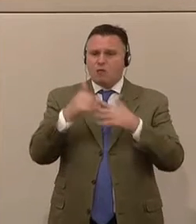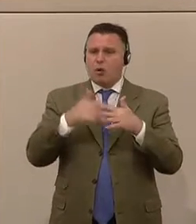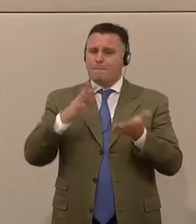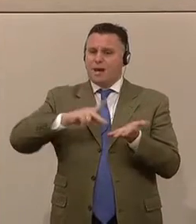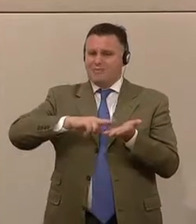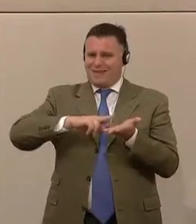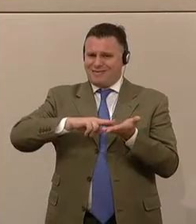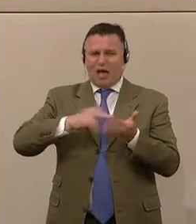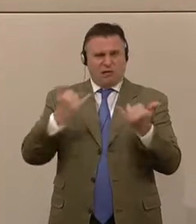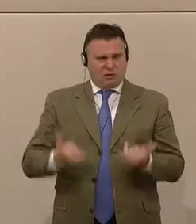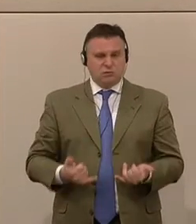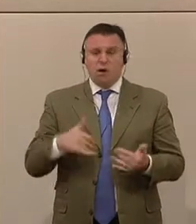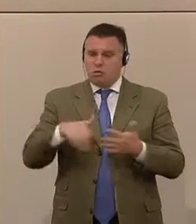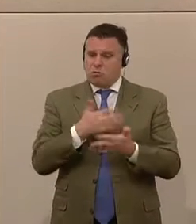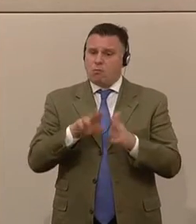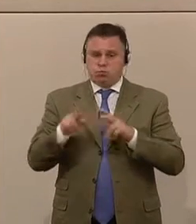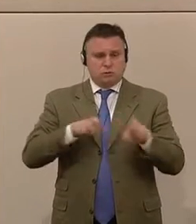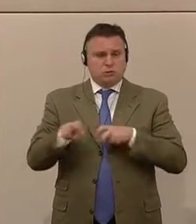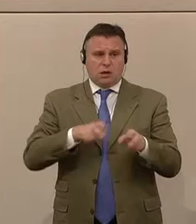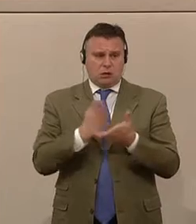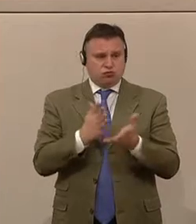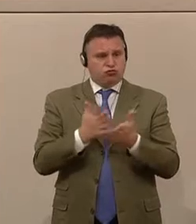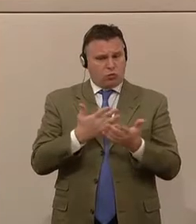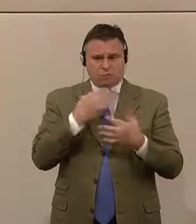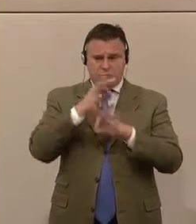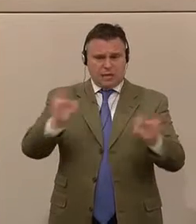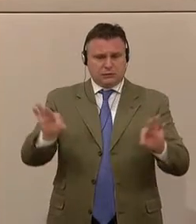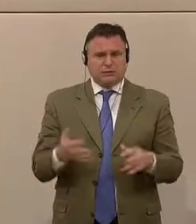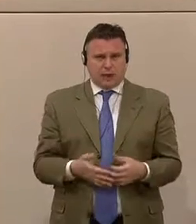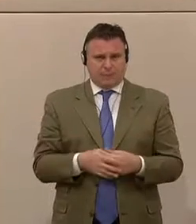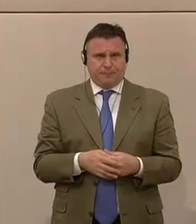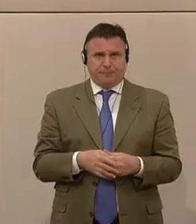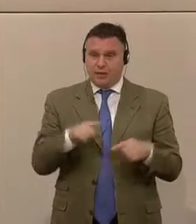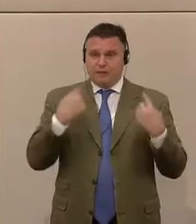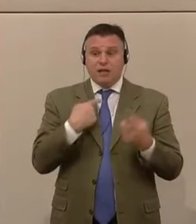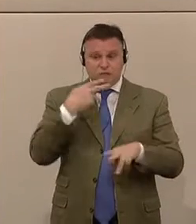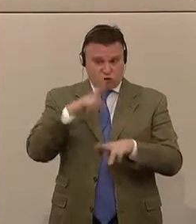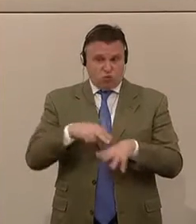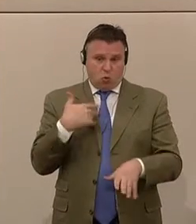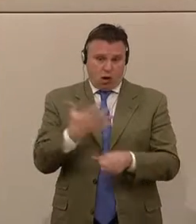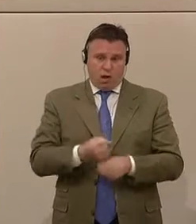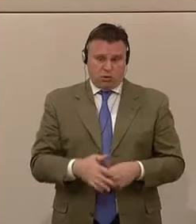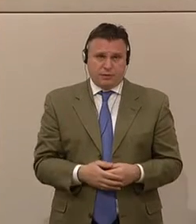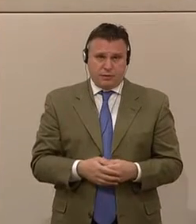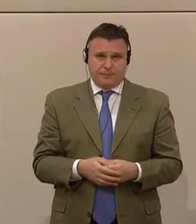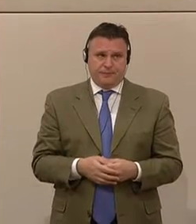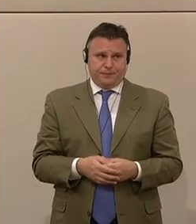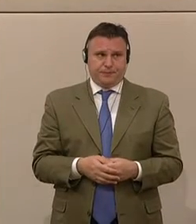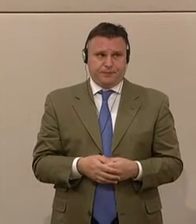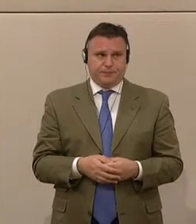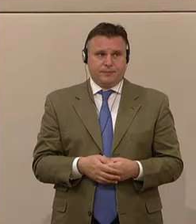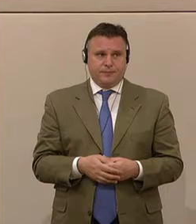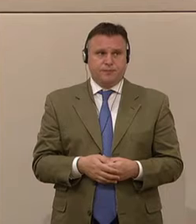Digitalisierung. Auch das macht diese neue Bundesregierung möglich. Wir halten eben, was wir versprechen. Und wir